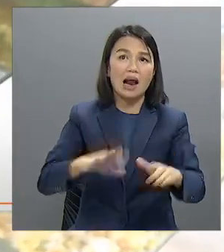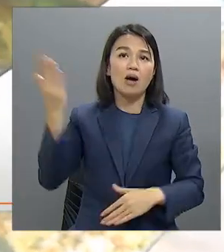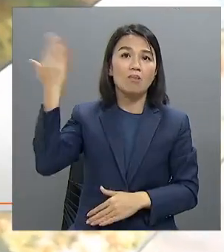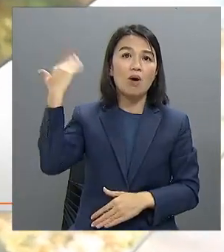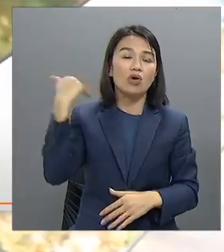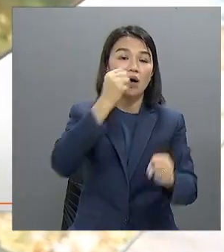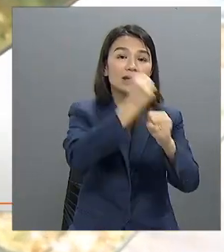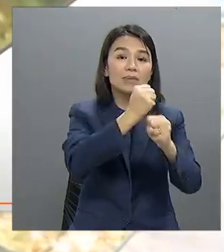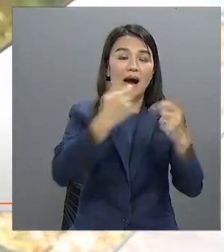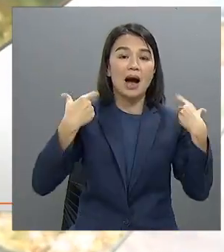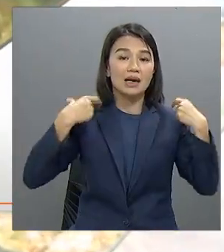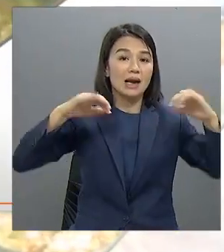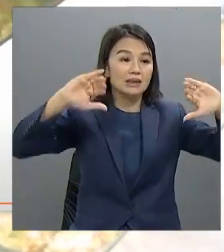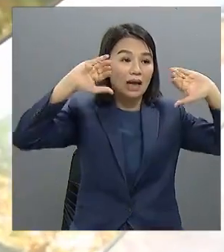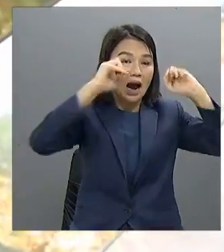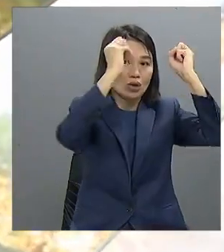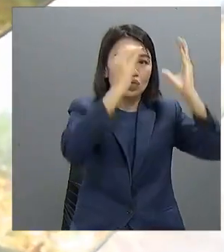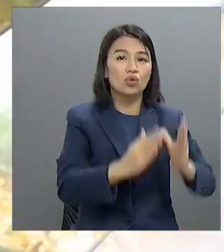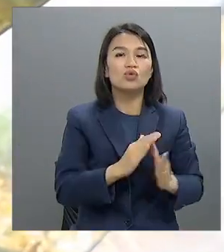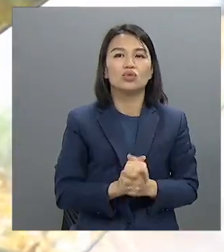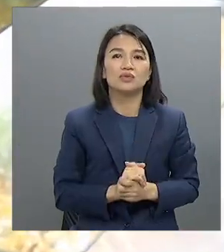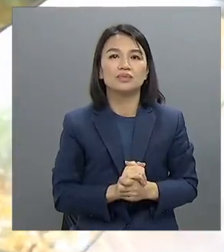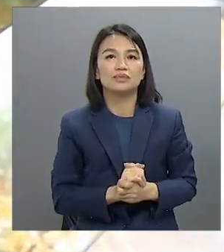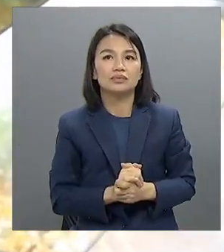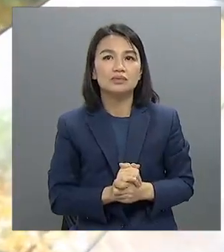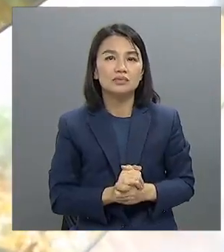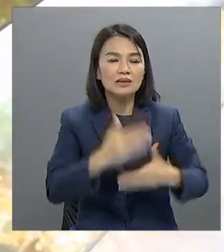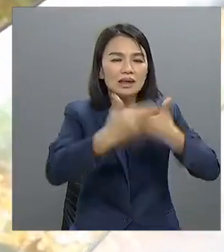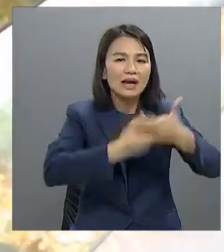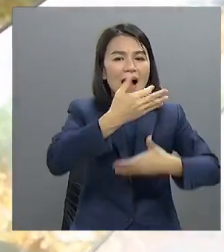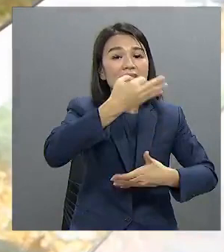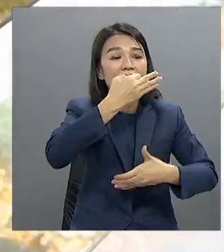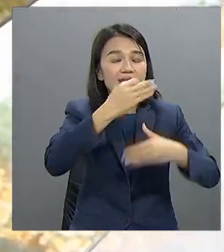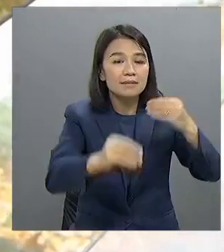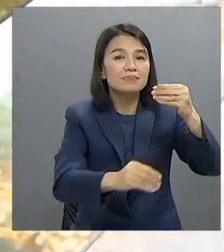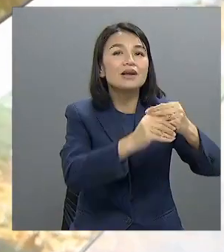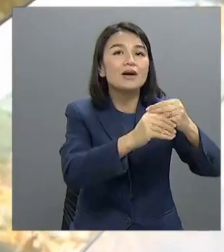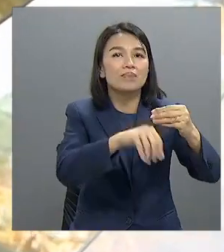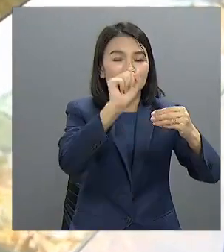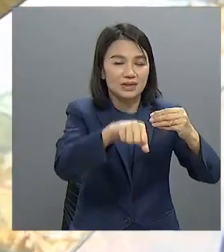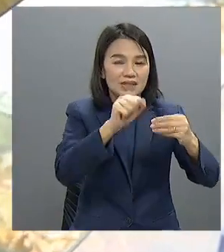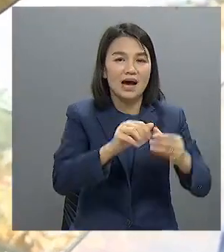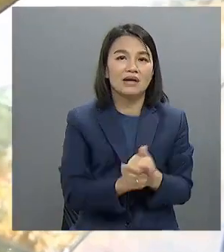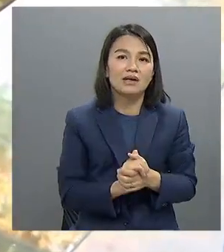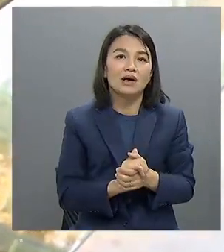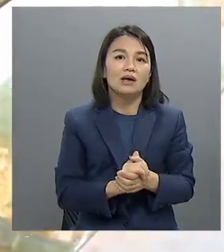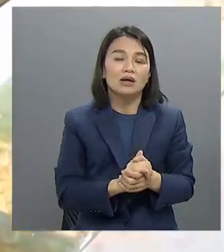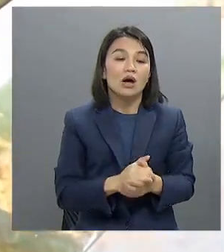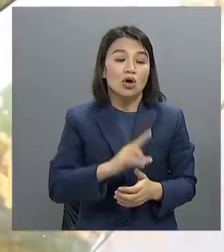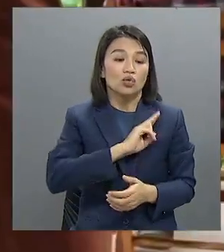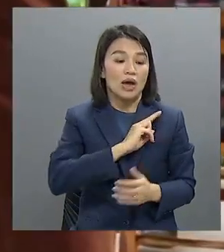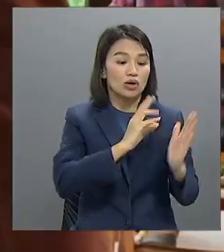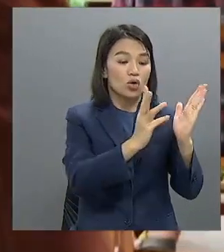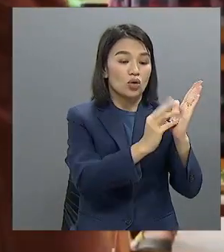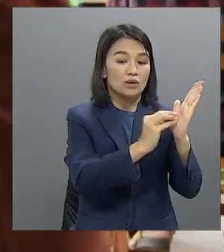การเป็นคุณครูอยู่ ค่ะ ก็คือขายเพื่อเป็นอาชีพเสริมรายได้เสริมเข้ามาแต่ทีนี้พอหลังจากที่ตัวเองเกษียณอายุราชการออกมา